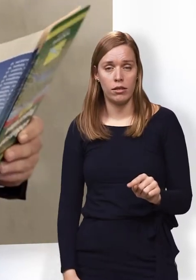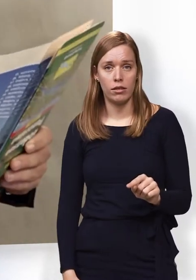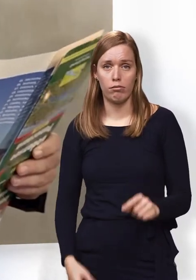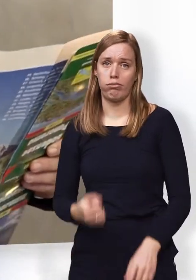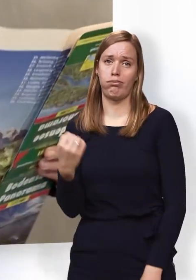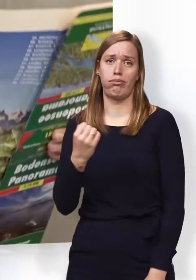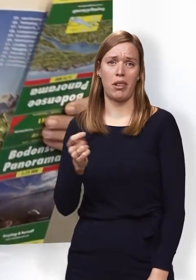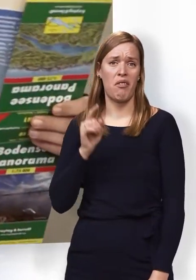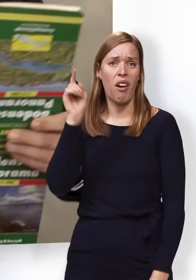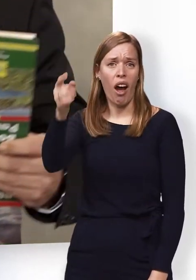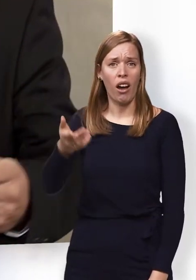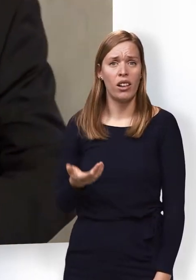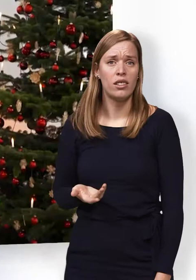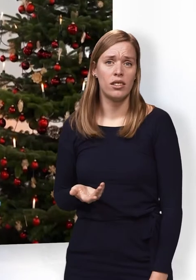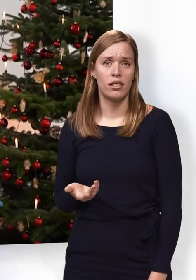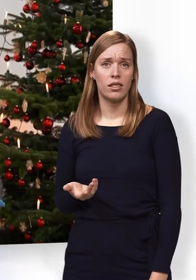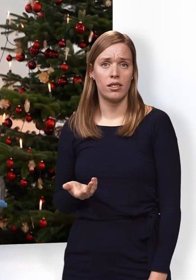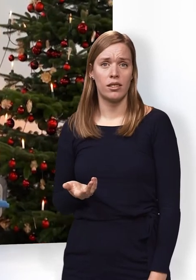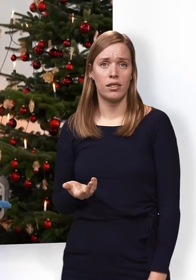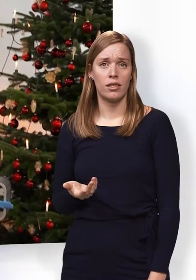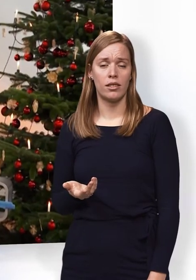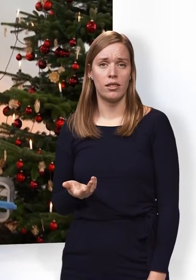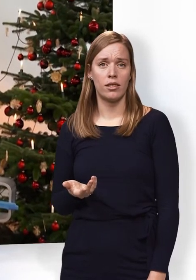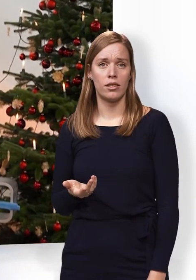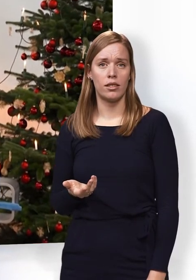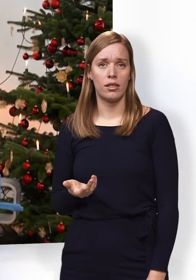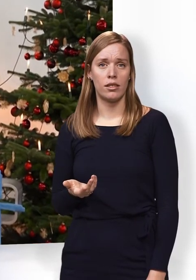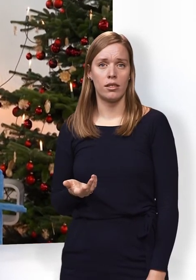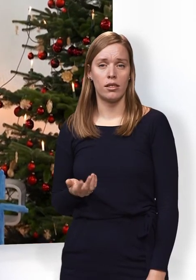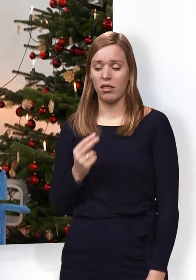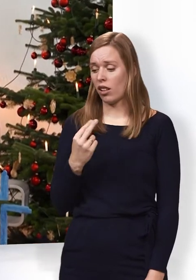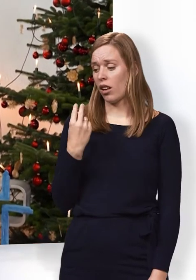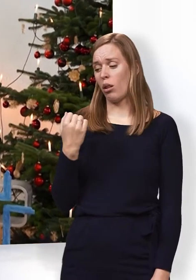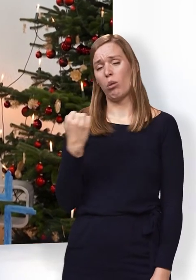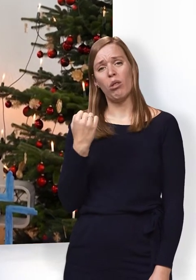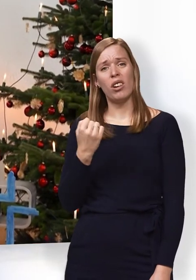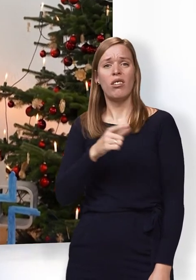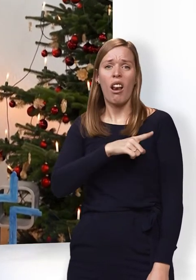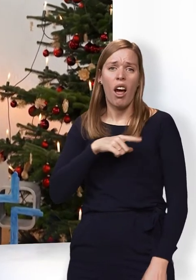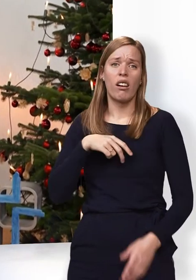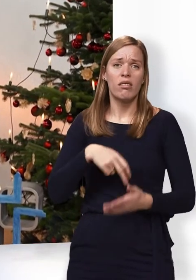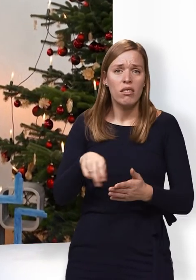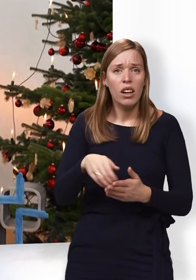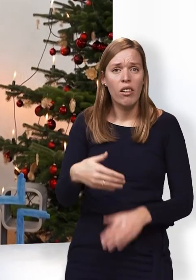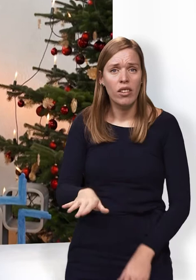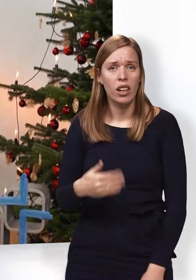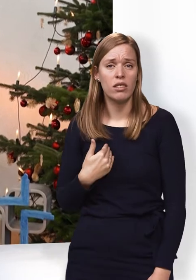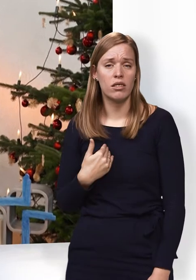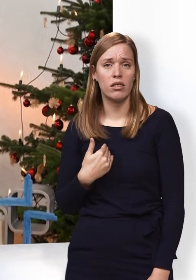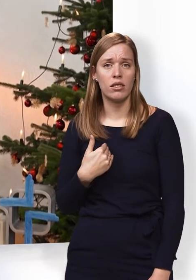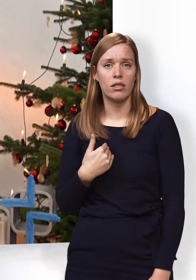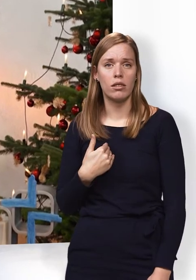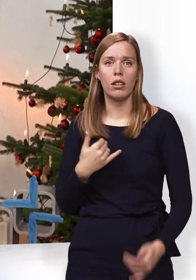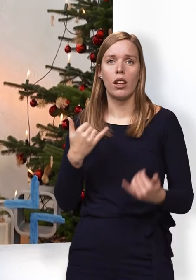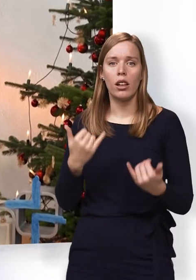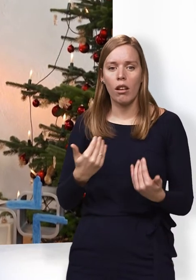Boah, noch so weit bis dorthin. Und wir haben schon so viel Weg zurückgelegt. Und jetzt wissen